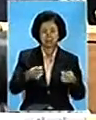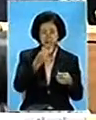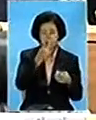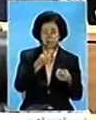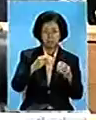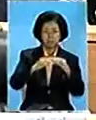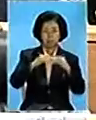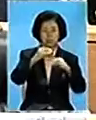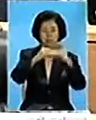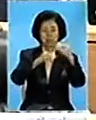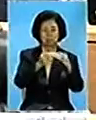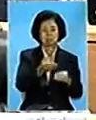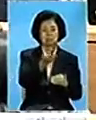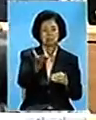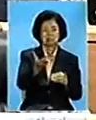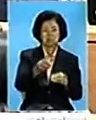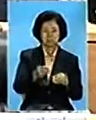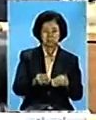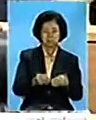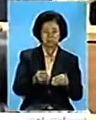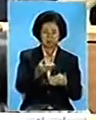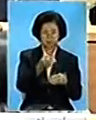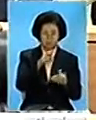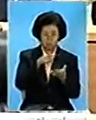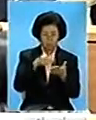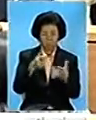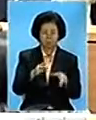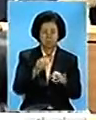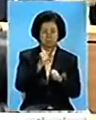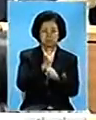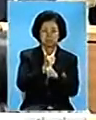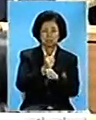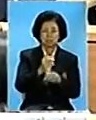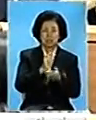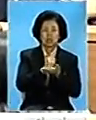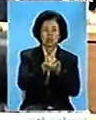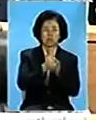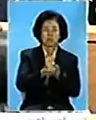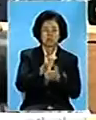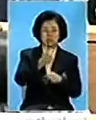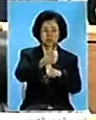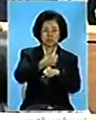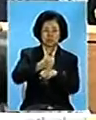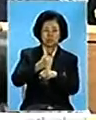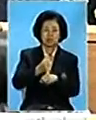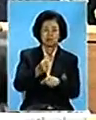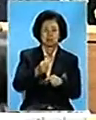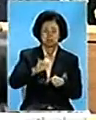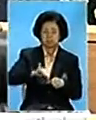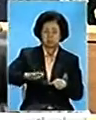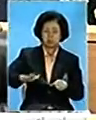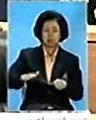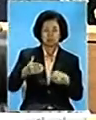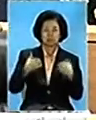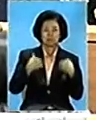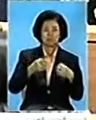ของท่านที่ส่งเสริมเรื่องพวกนี้เนี่ยท่านไปให้รางวัลผู้นำเยาวชนบ้างผู้นำอะไรบ้างนิดหน่อยซึ่งคงมีสมาชิก